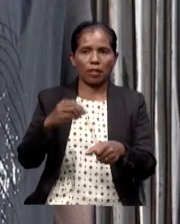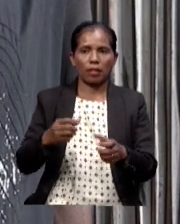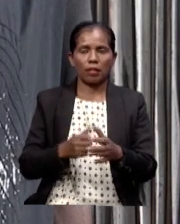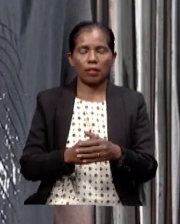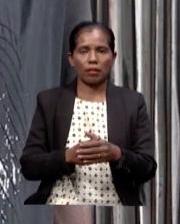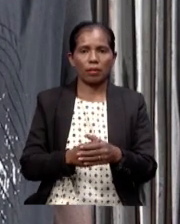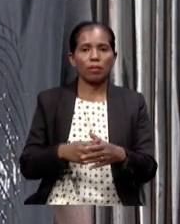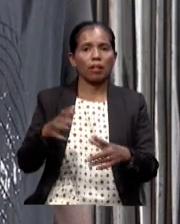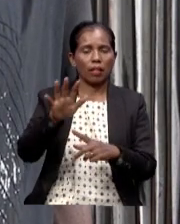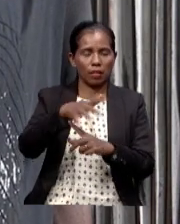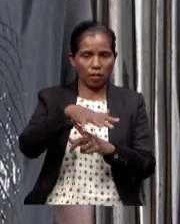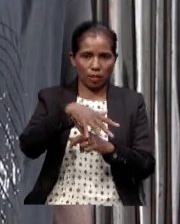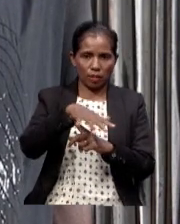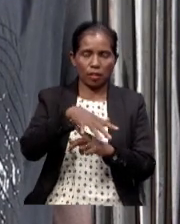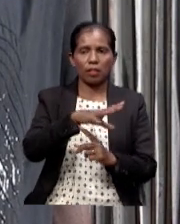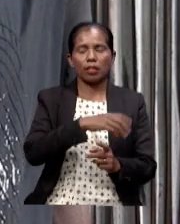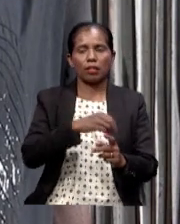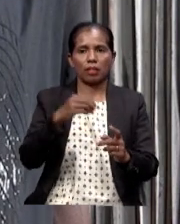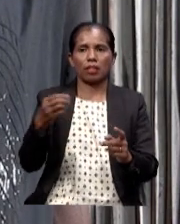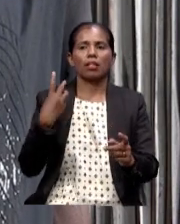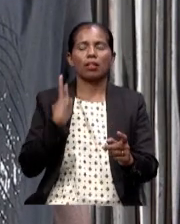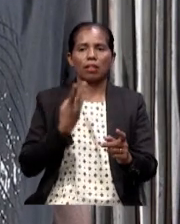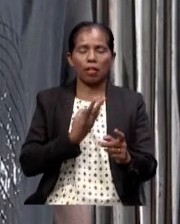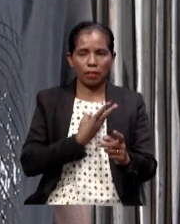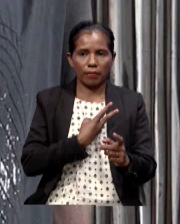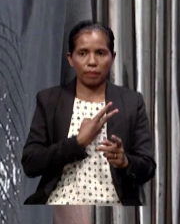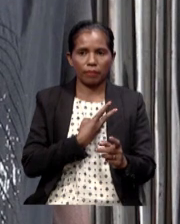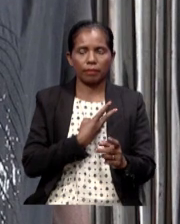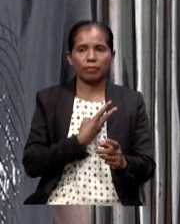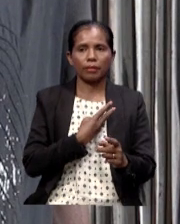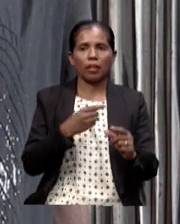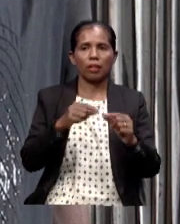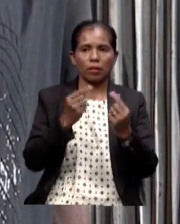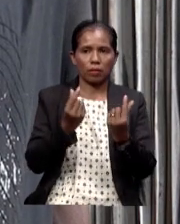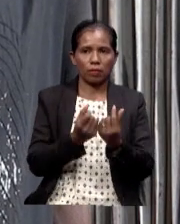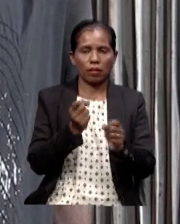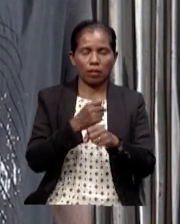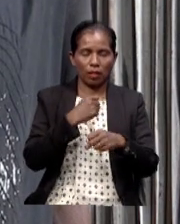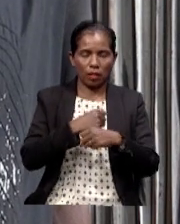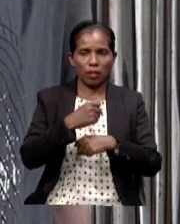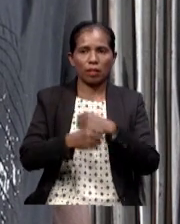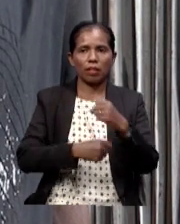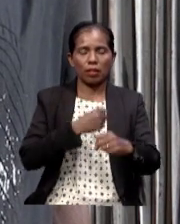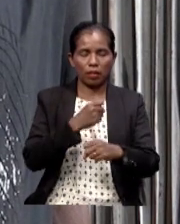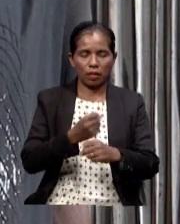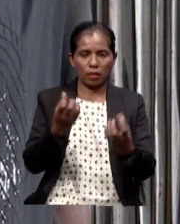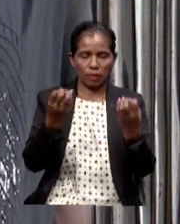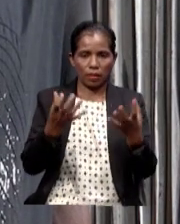marungi, idan ne maka ba aminia grupo ne be mak halau durante tinambarak ni